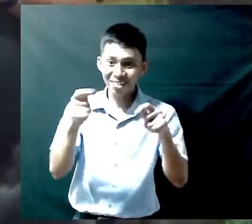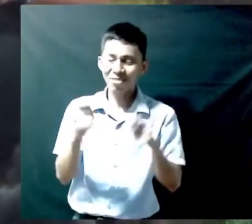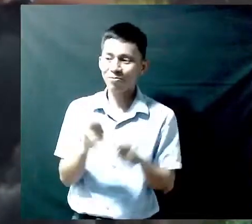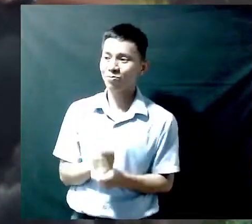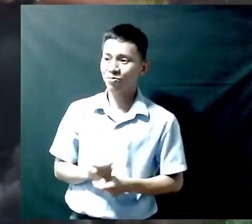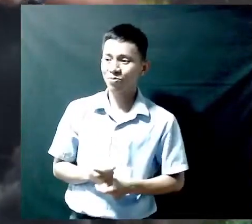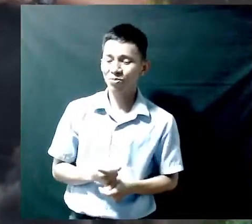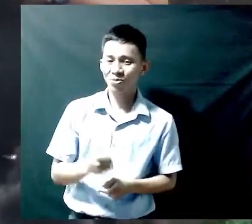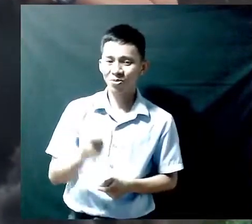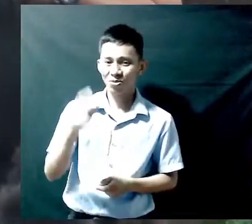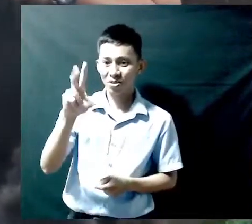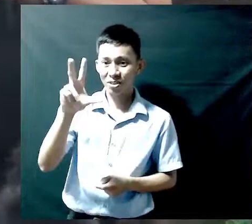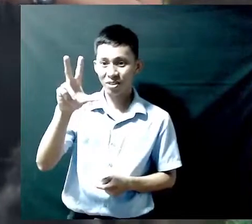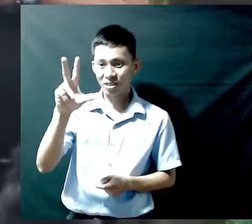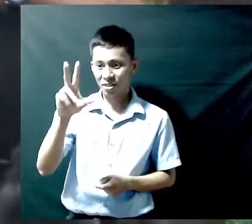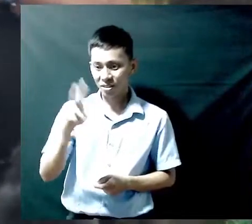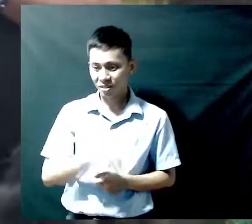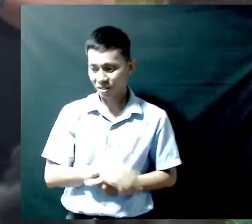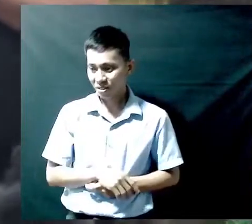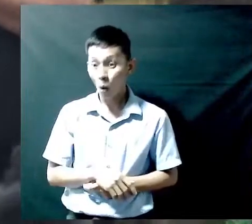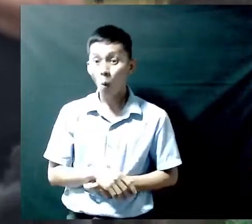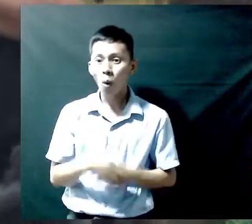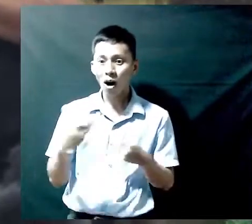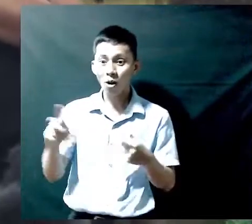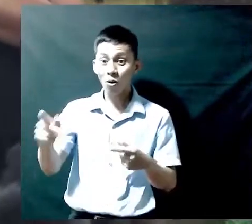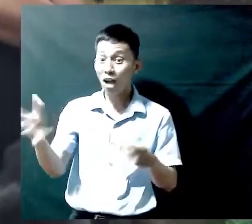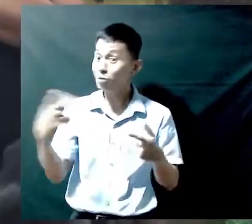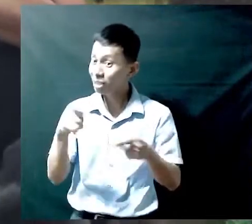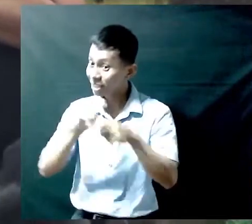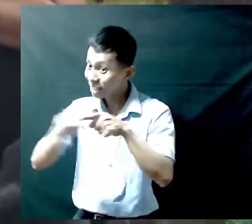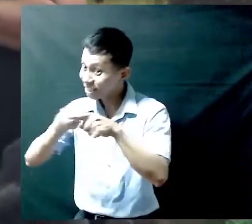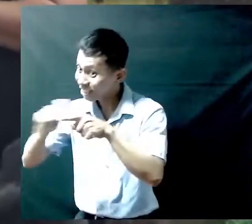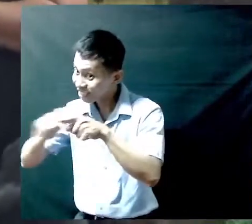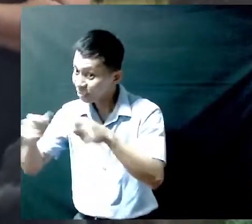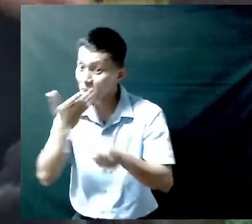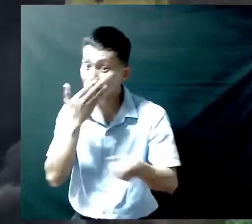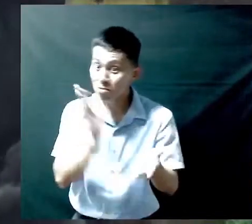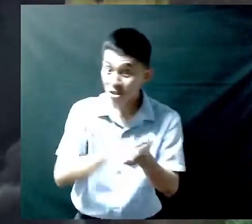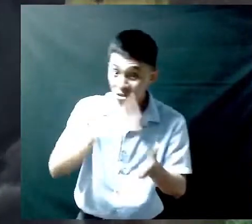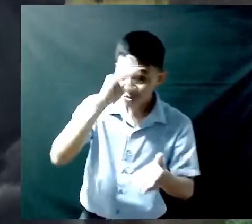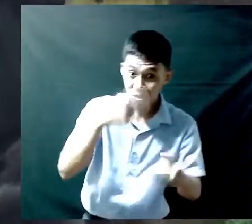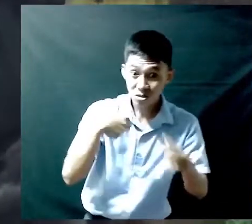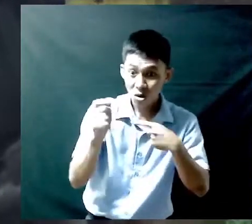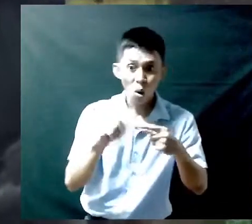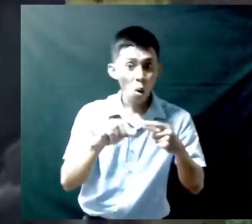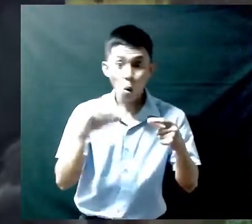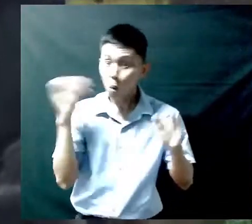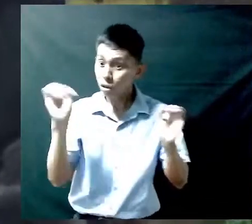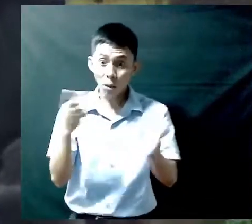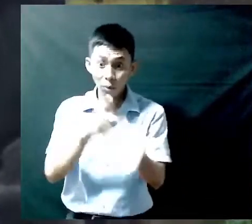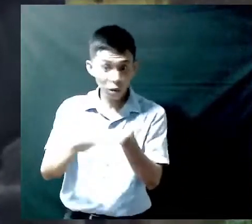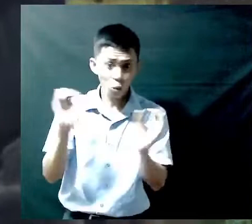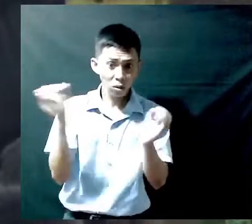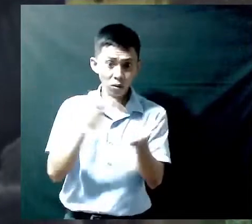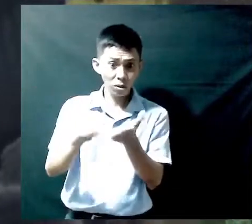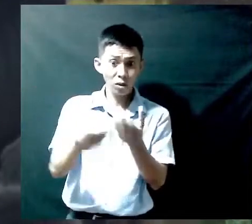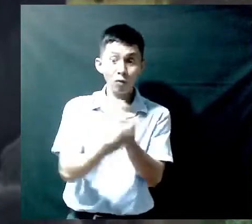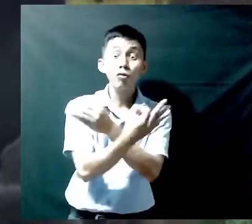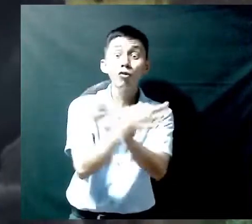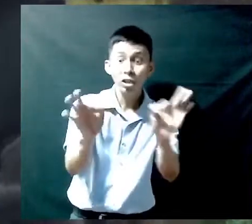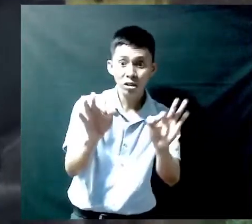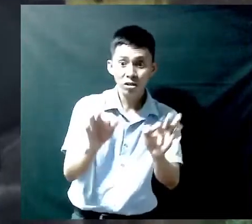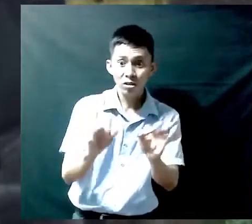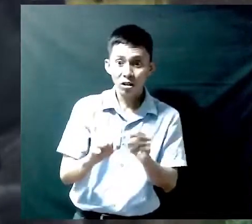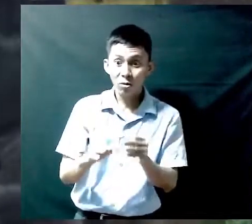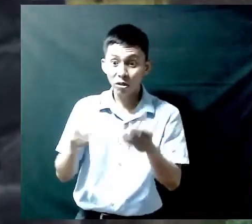after training, we have 15 minutes Bible study. Eh, wala silang bayad sa akin eh. So, hindi kayo uuwi,